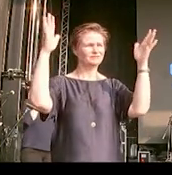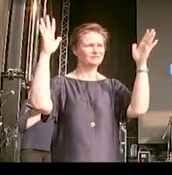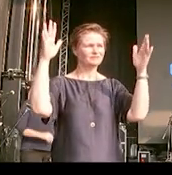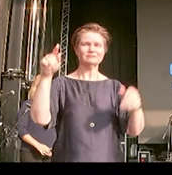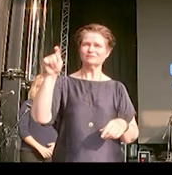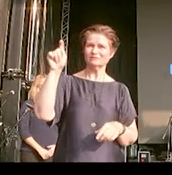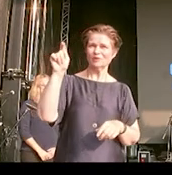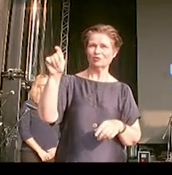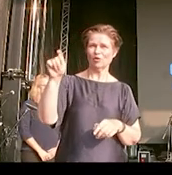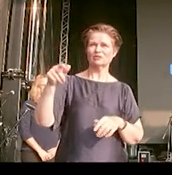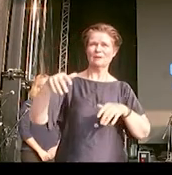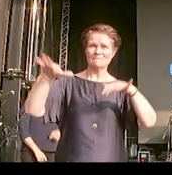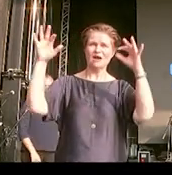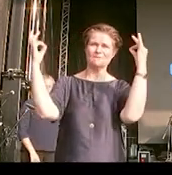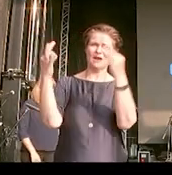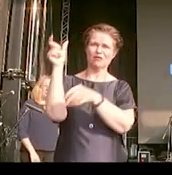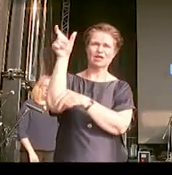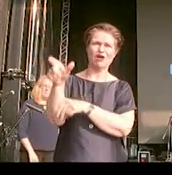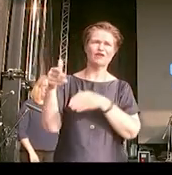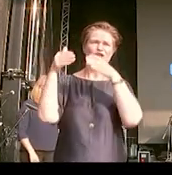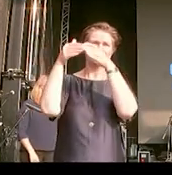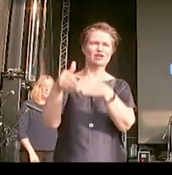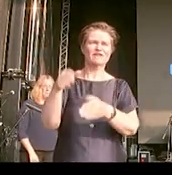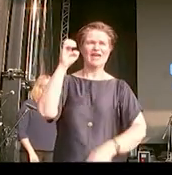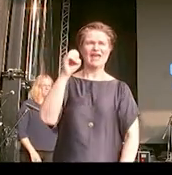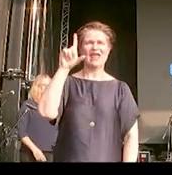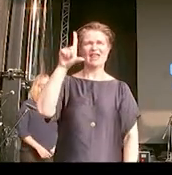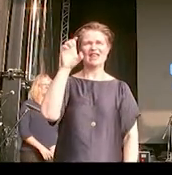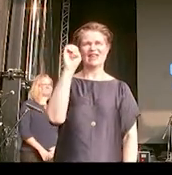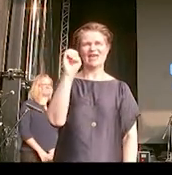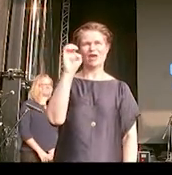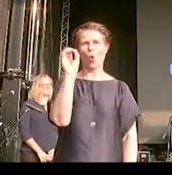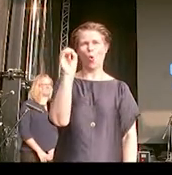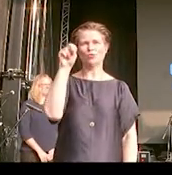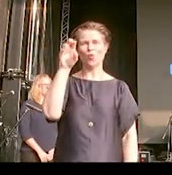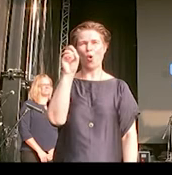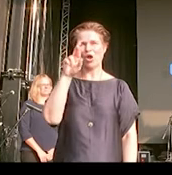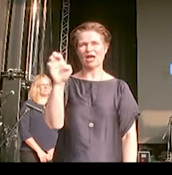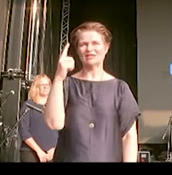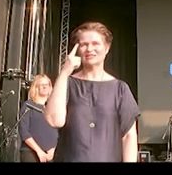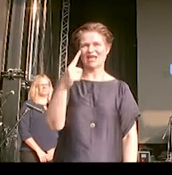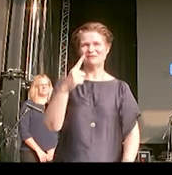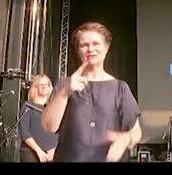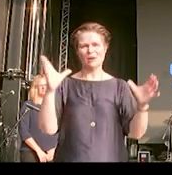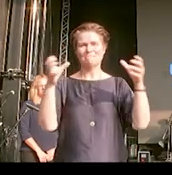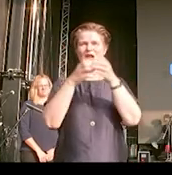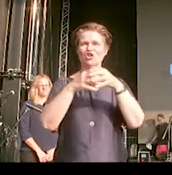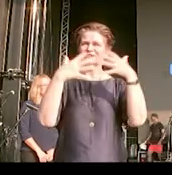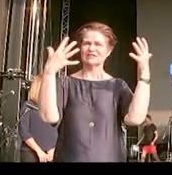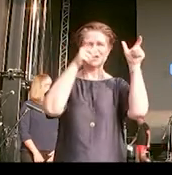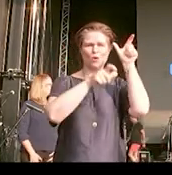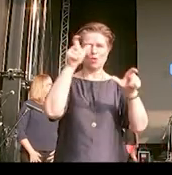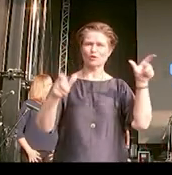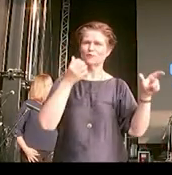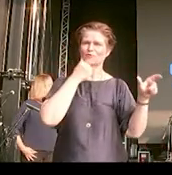Dort wird er gerade mehr gebraucht. Mit dem Schiff Eleonore ist eine 10-köpfige Crew unterwegs, um die Menschenrechte